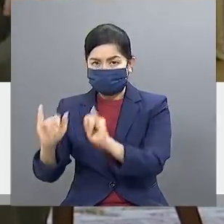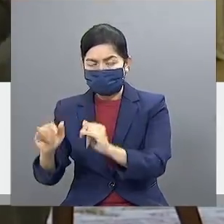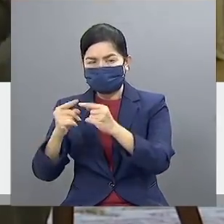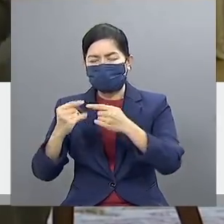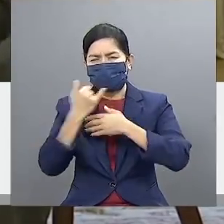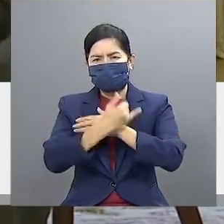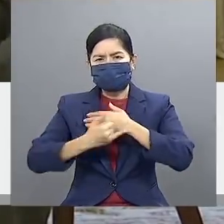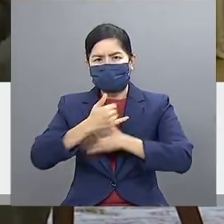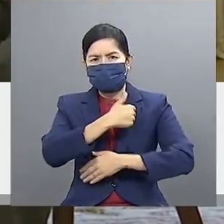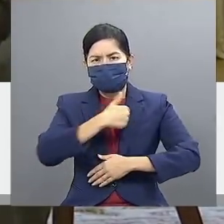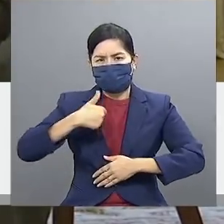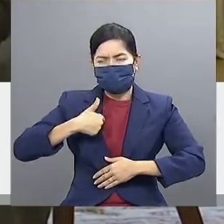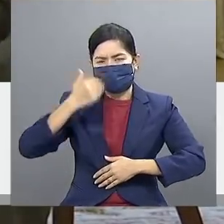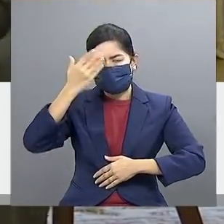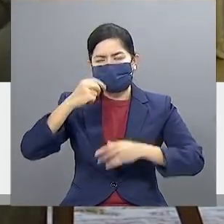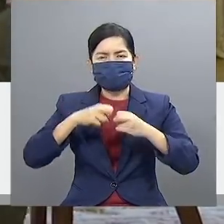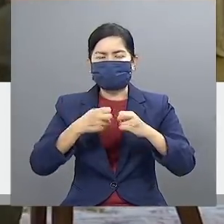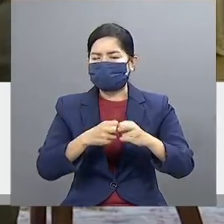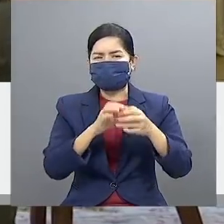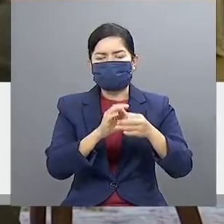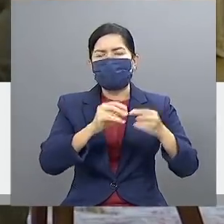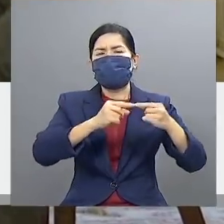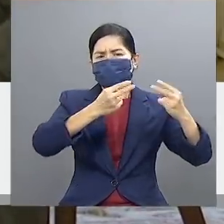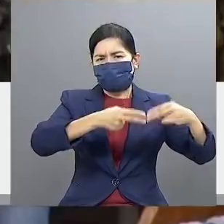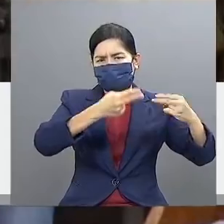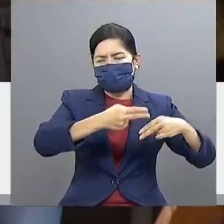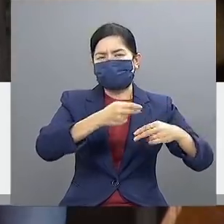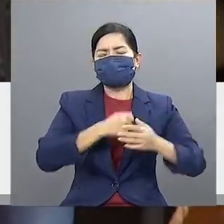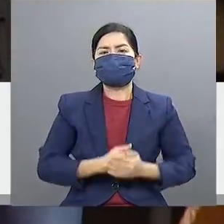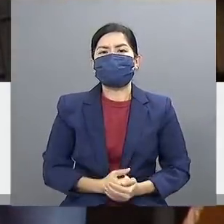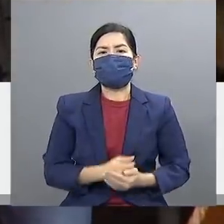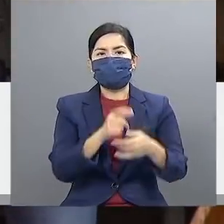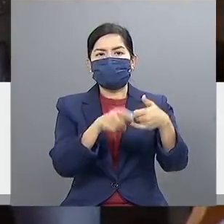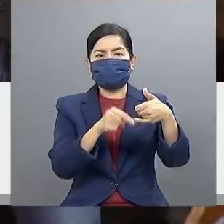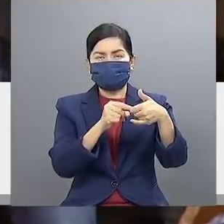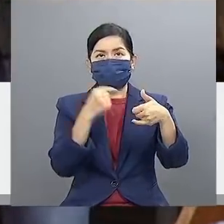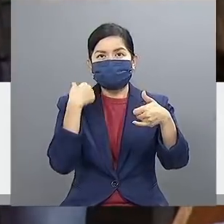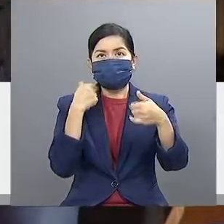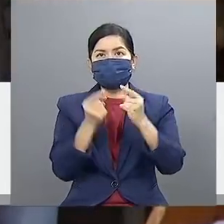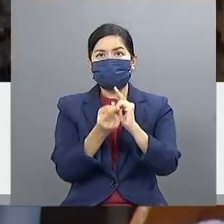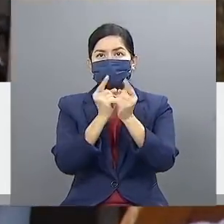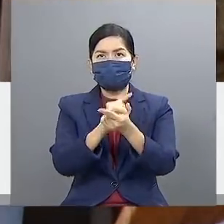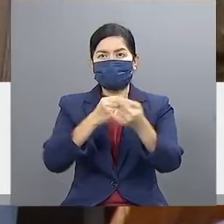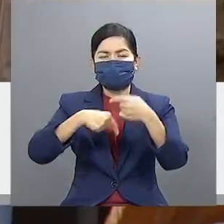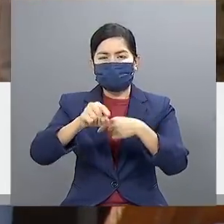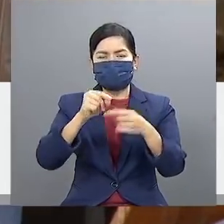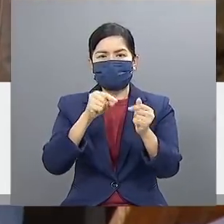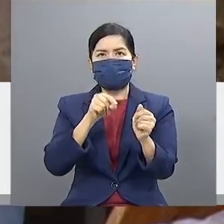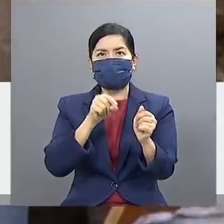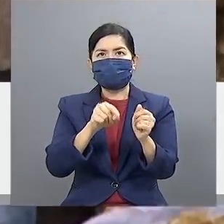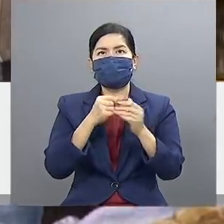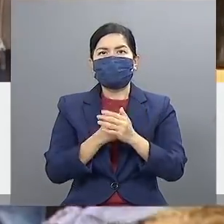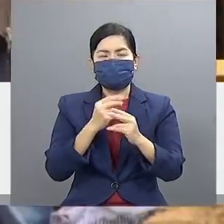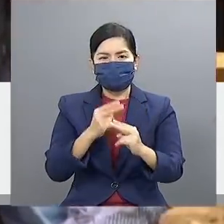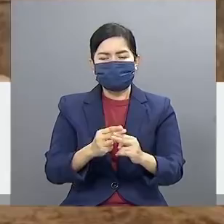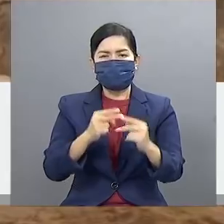ขึ้นนอกจากนี้ฟอนเดเลเยนยังเดินทางไปยังเมืองบูชาที่เคยถูกกองทัพรัสเซียเข้ายึดครองและมีผู้เสียชีวิต